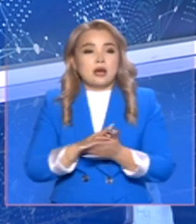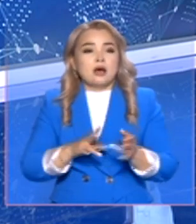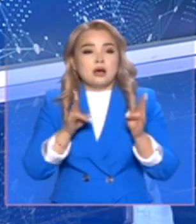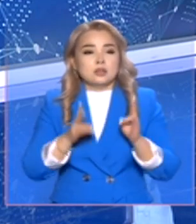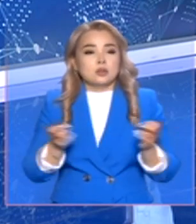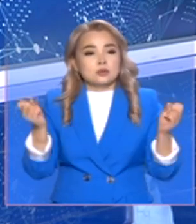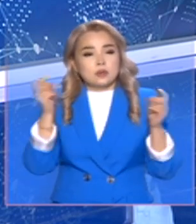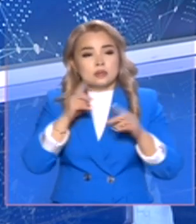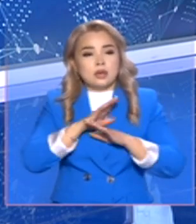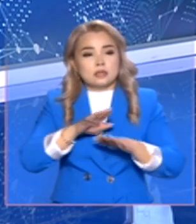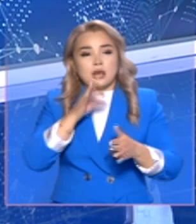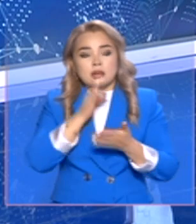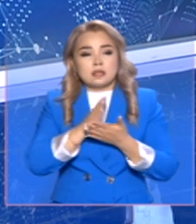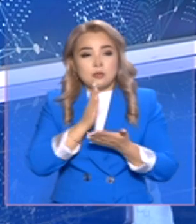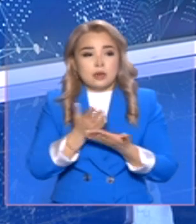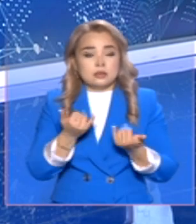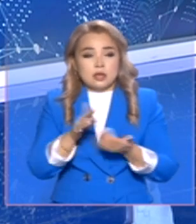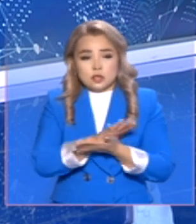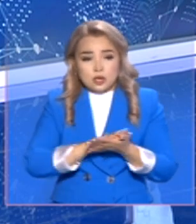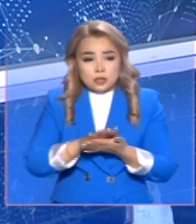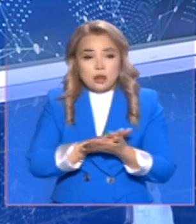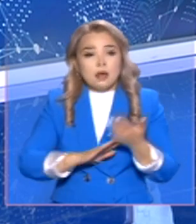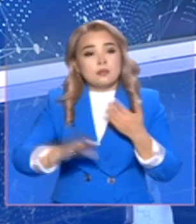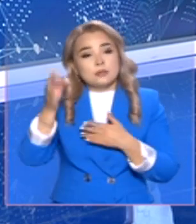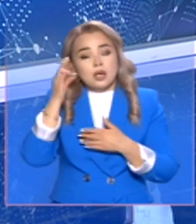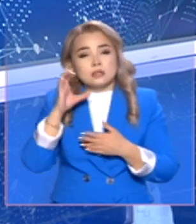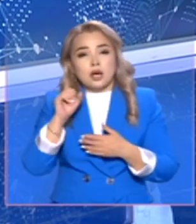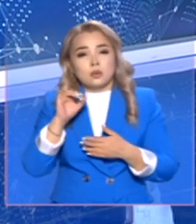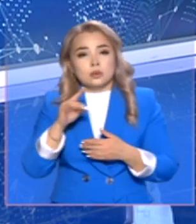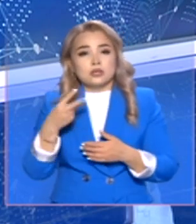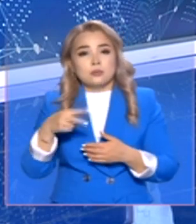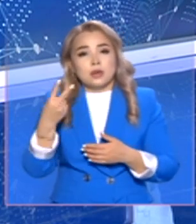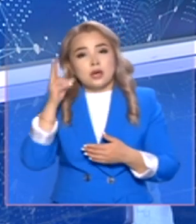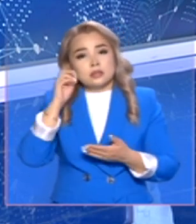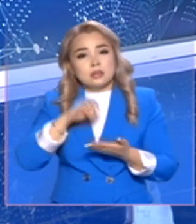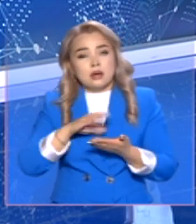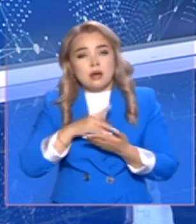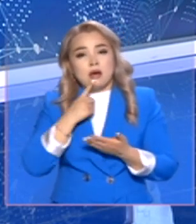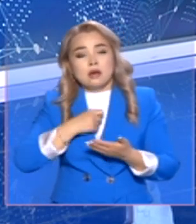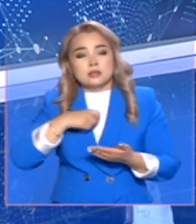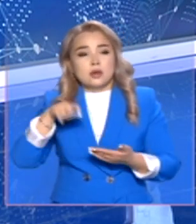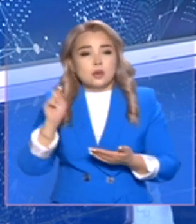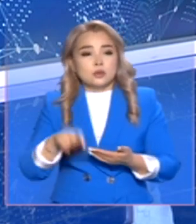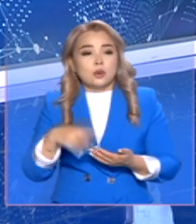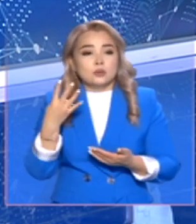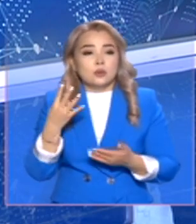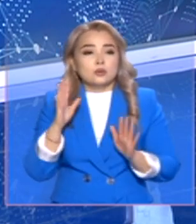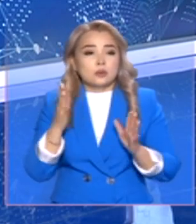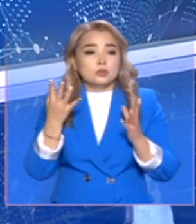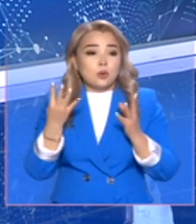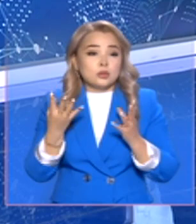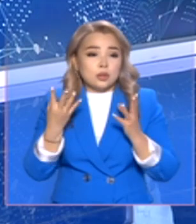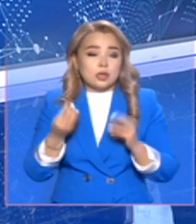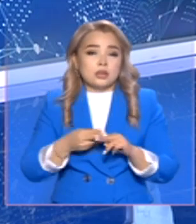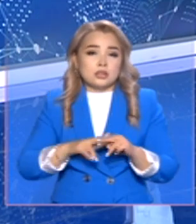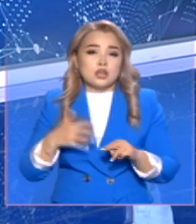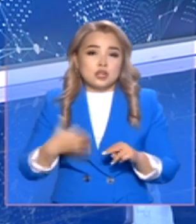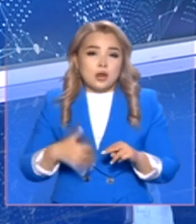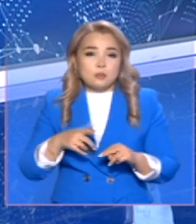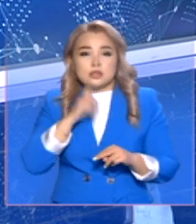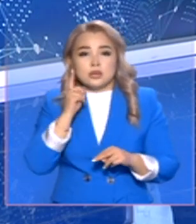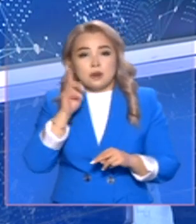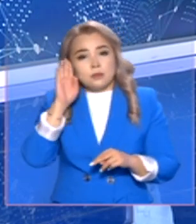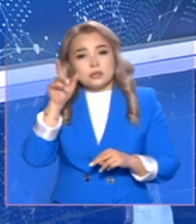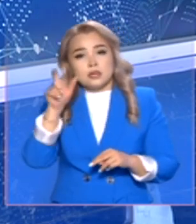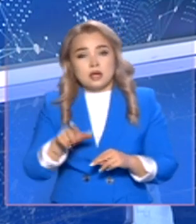жарақаттар анықталмағанын айтқан еді. Еске салайық, сәуірдің 22-сі күні әскерге келгеніне 4-ақ күн болған жамбылдық өрімдей жас